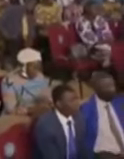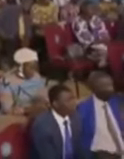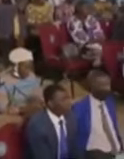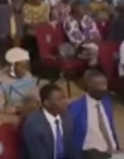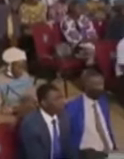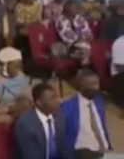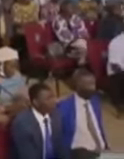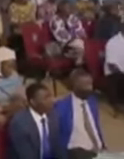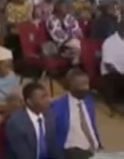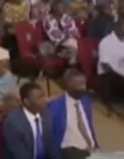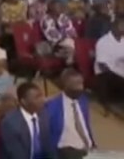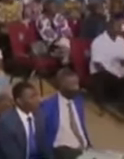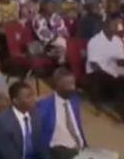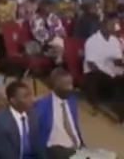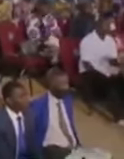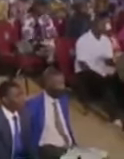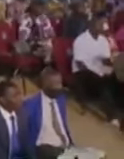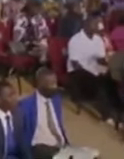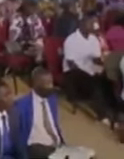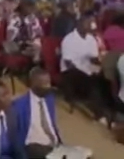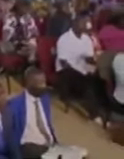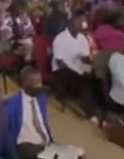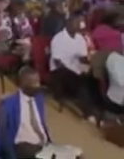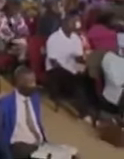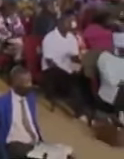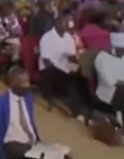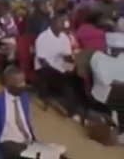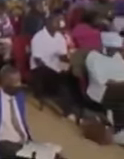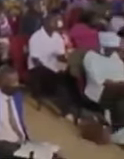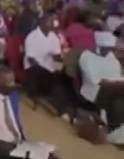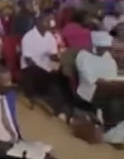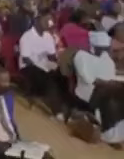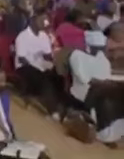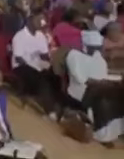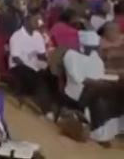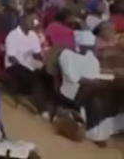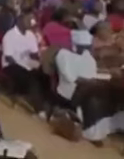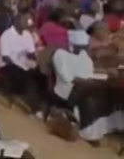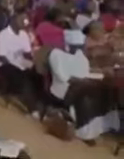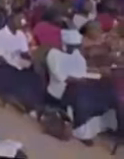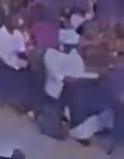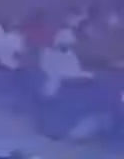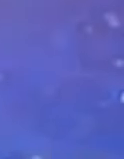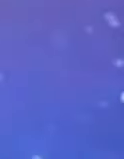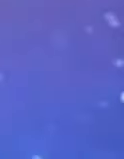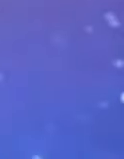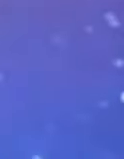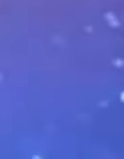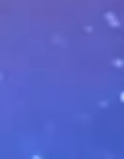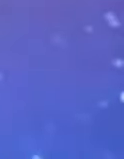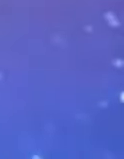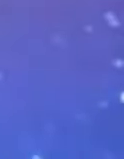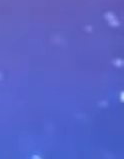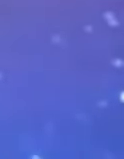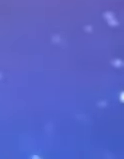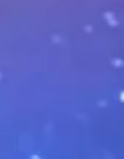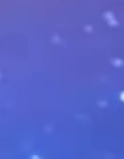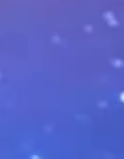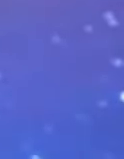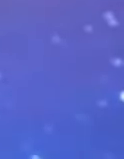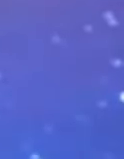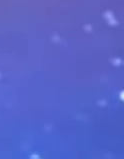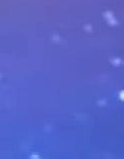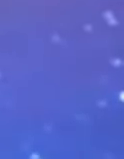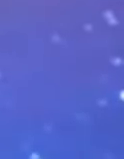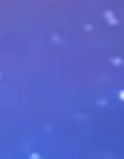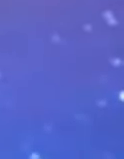que d sortez du milieu de séparez le Seigneur ne touchez pas ce qui